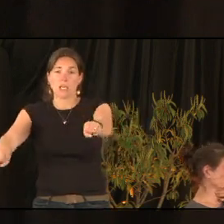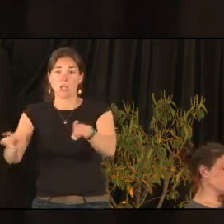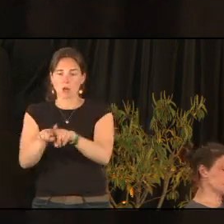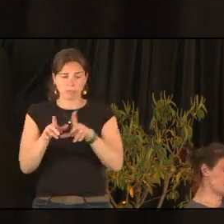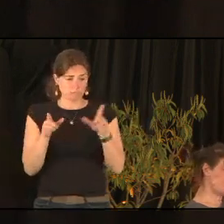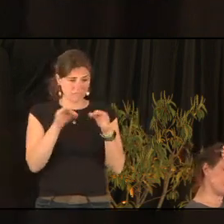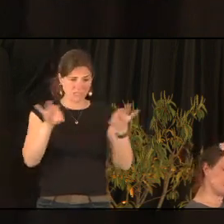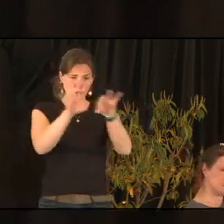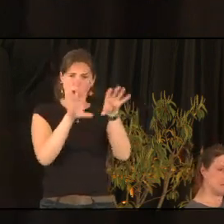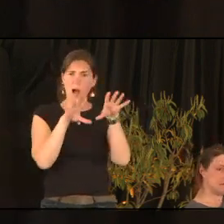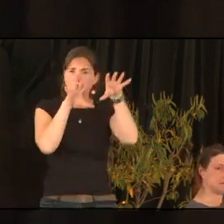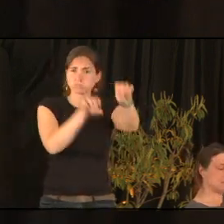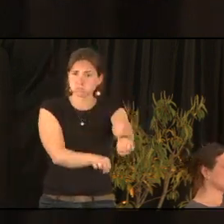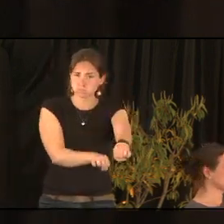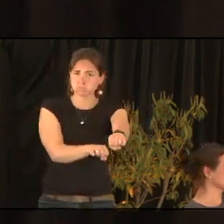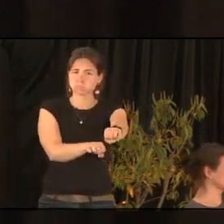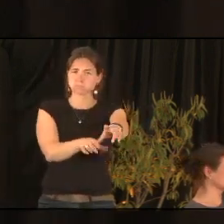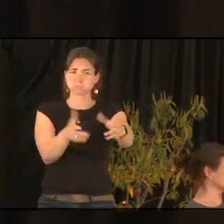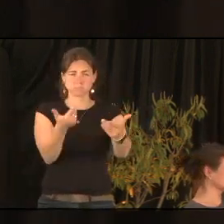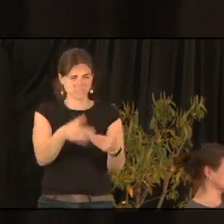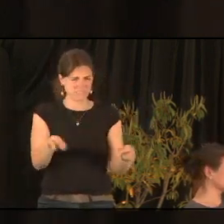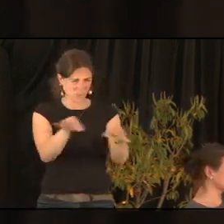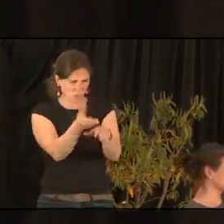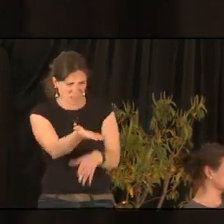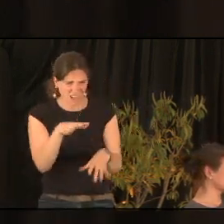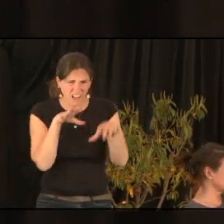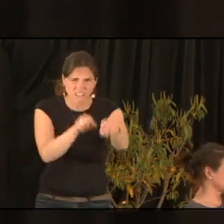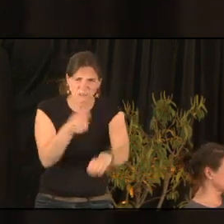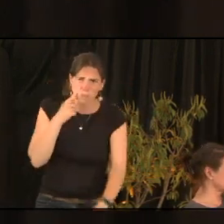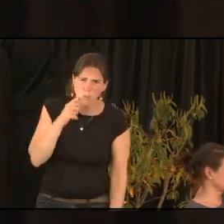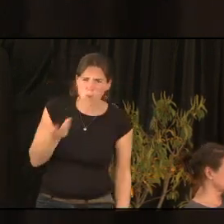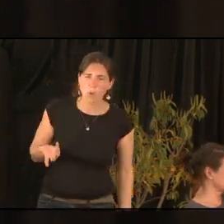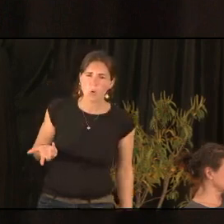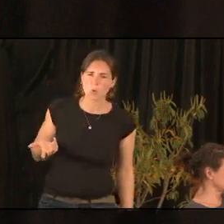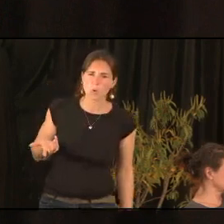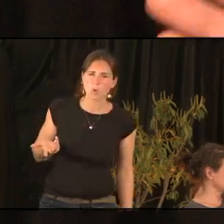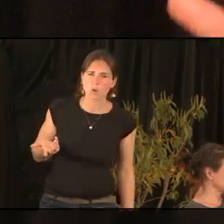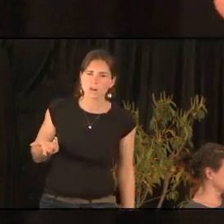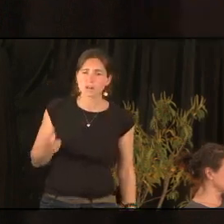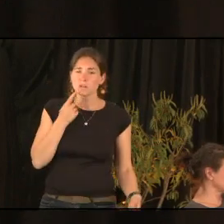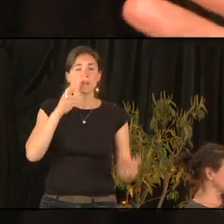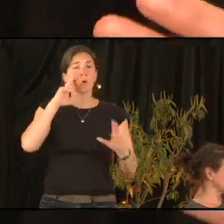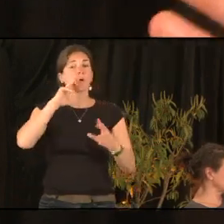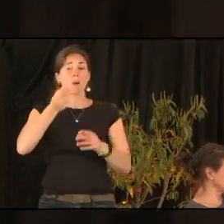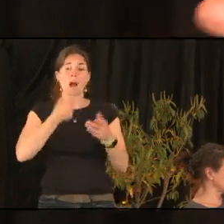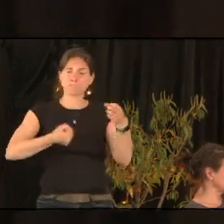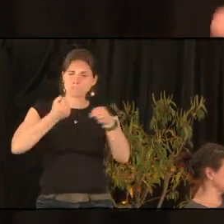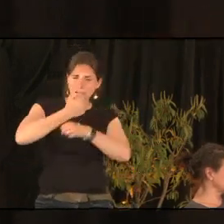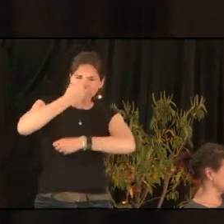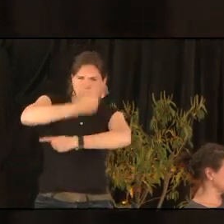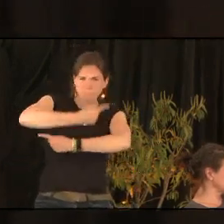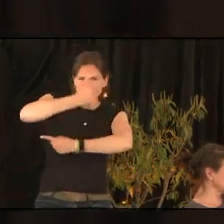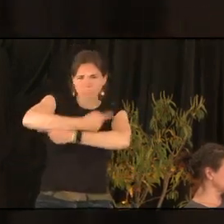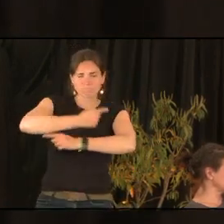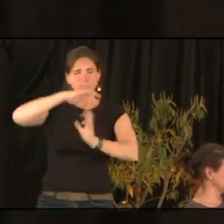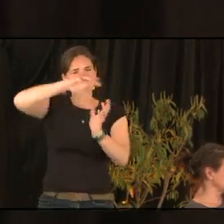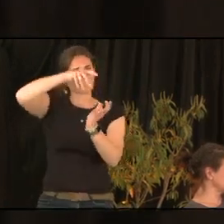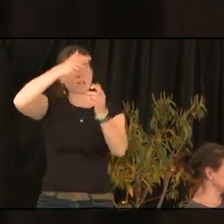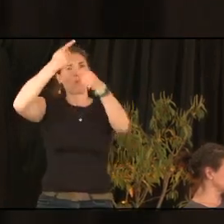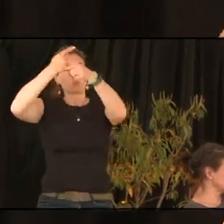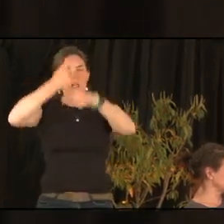fait quand même complètement ça, mais c'est vrai qu'il a des images pour décrire les autres qui sont liées parce qu'il est lui-même... pétri par le